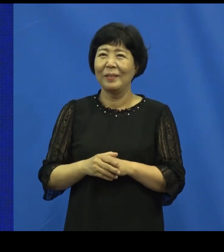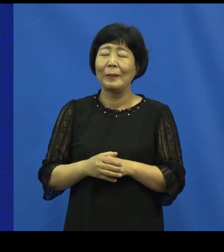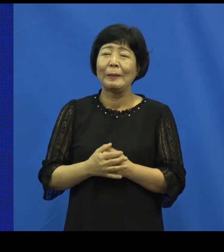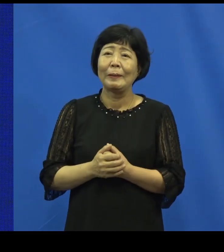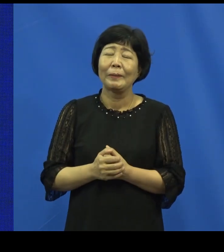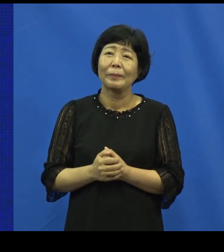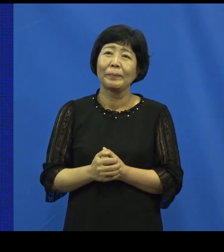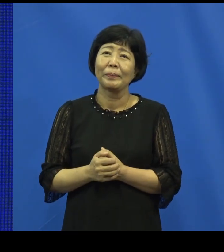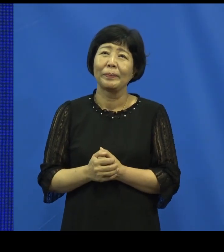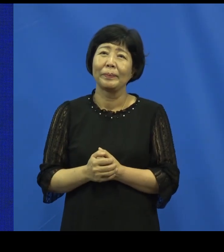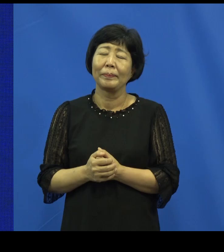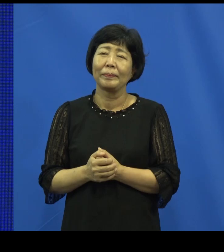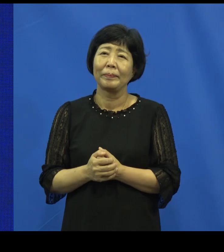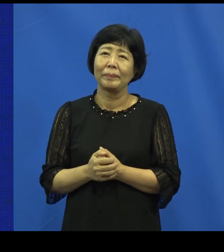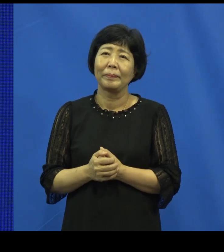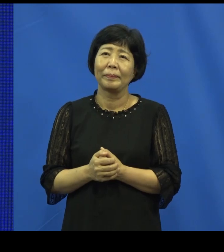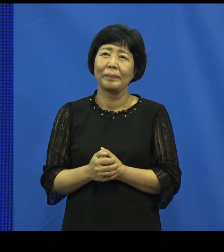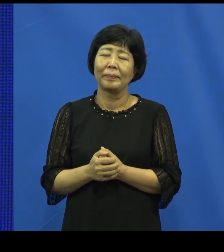알았다.